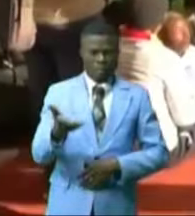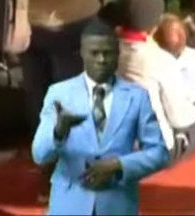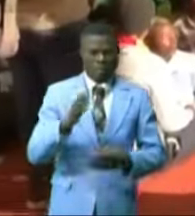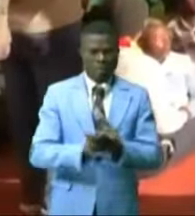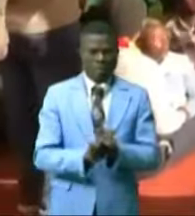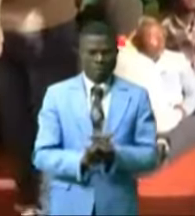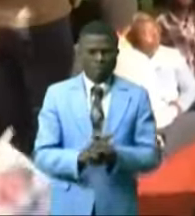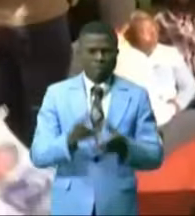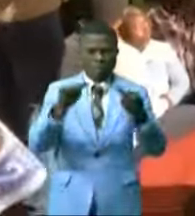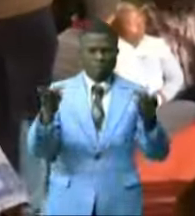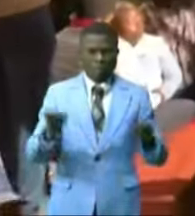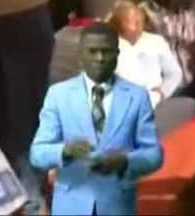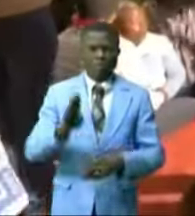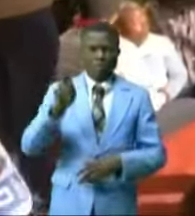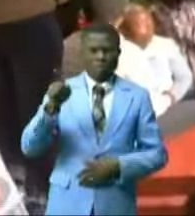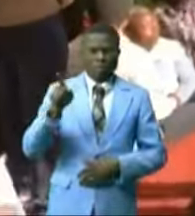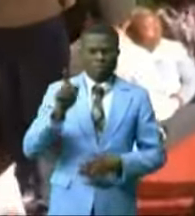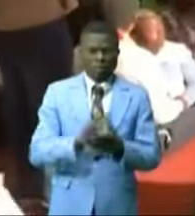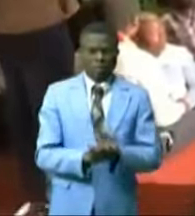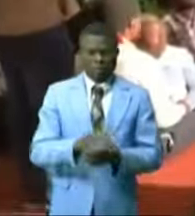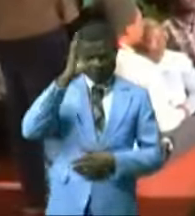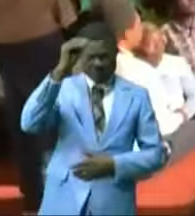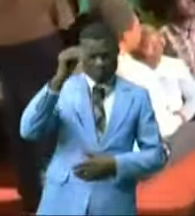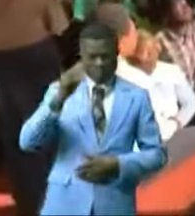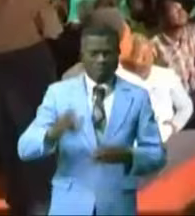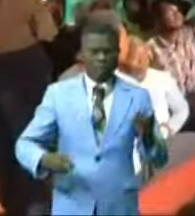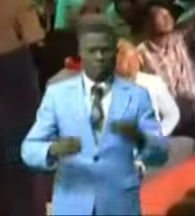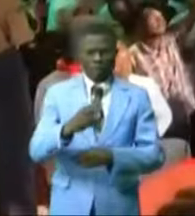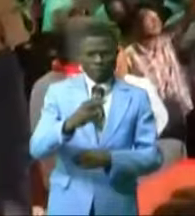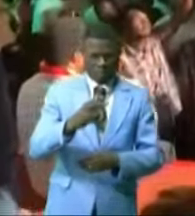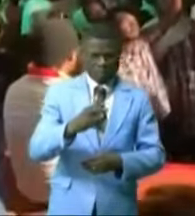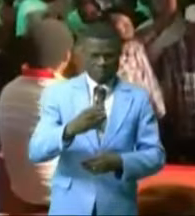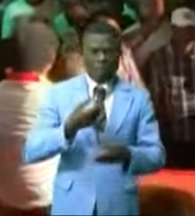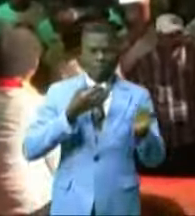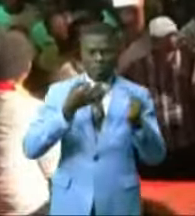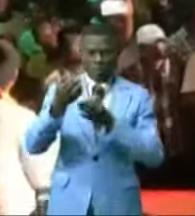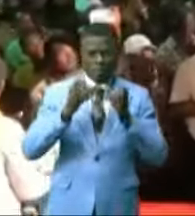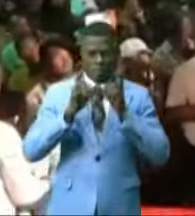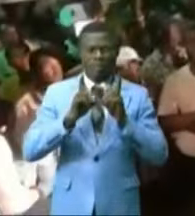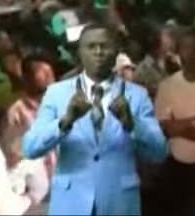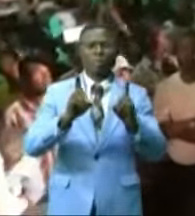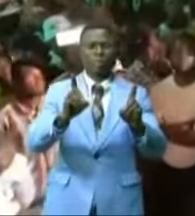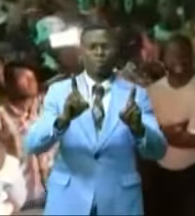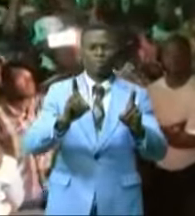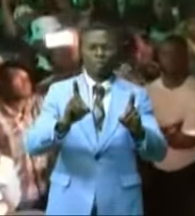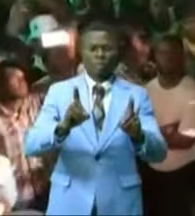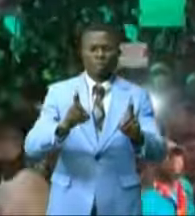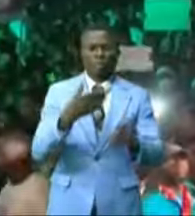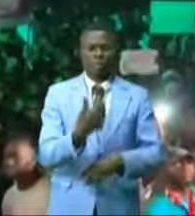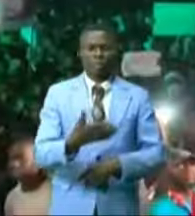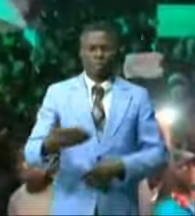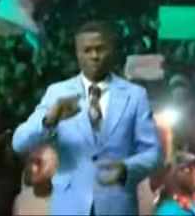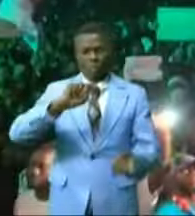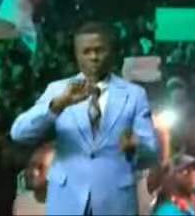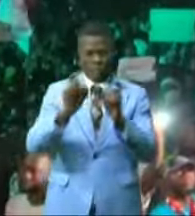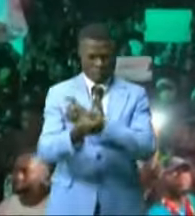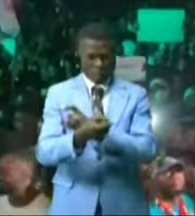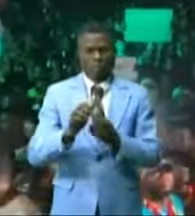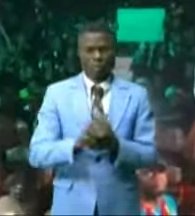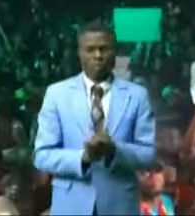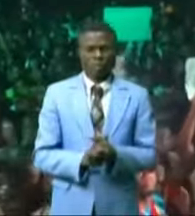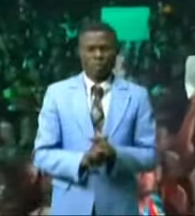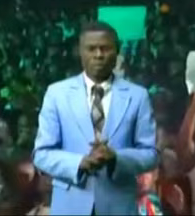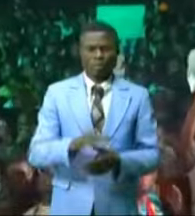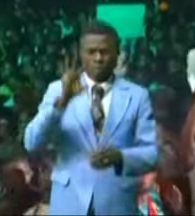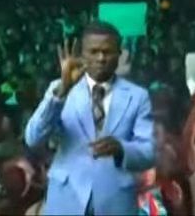Kisangani à l'espace Bolongui. L'homme de la rupture a circonscrit son discours sur le changement. Jeune